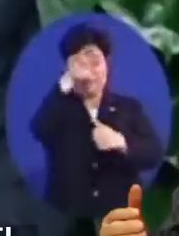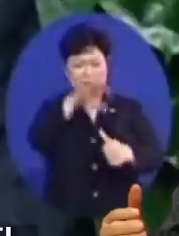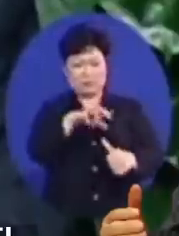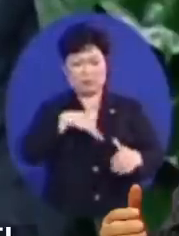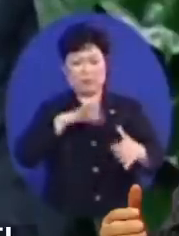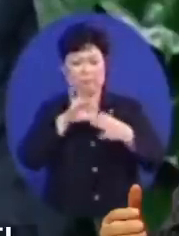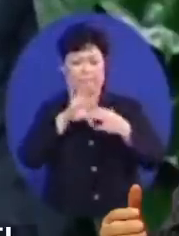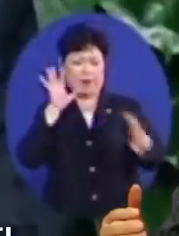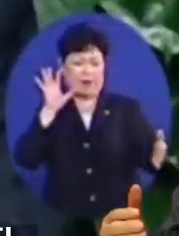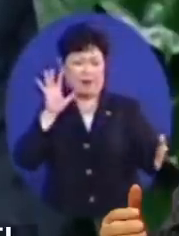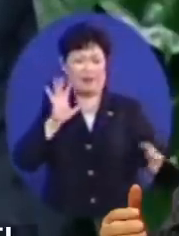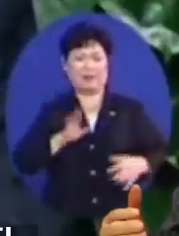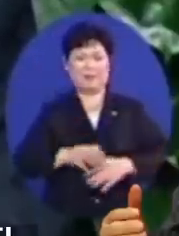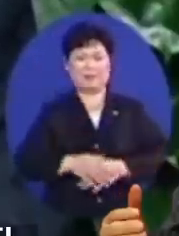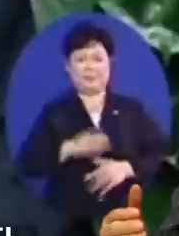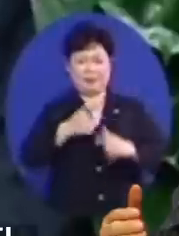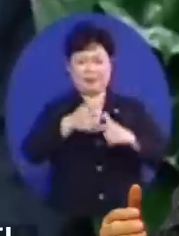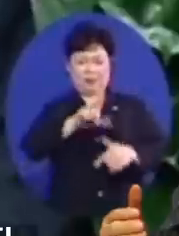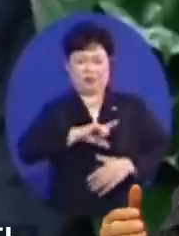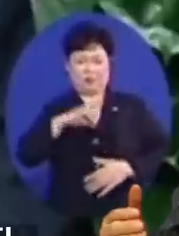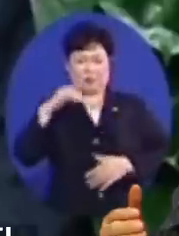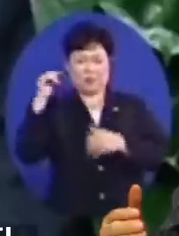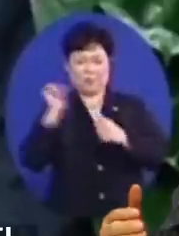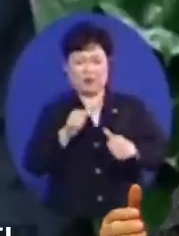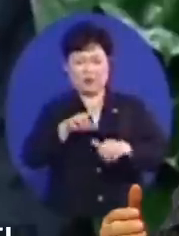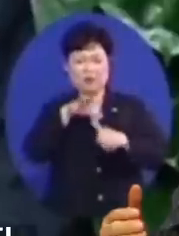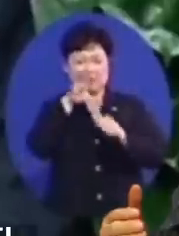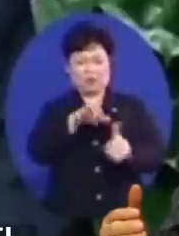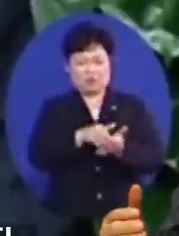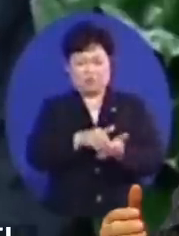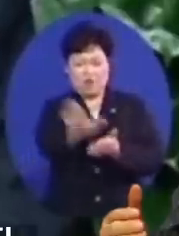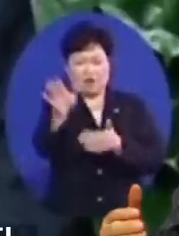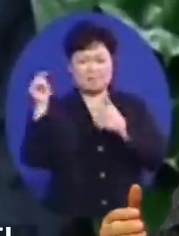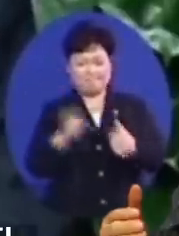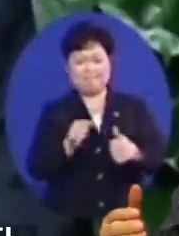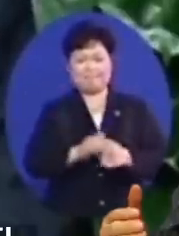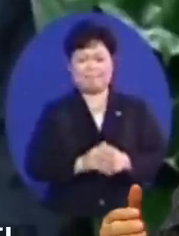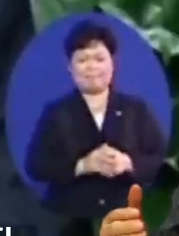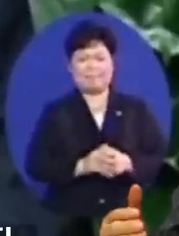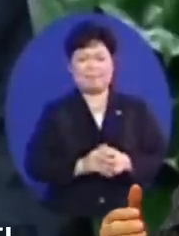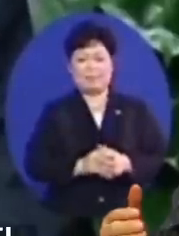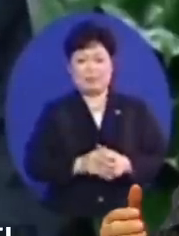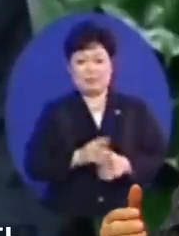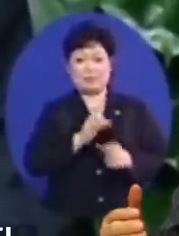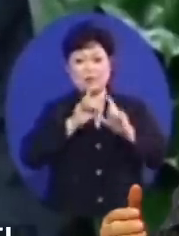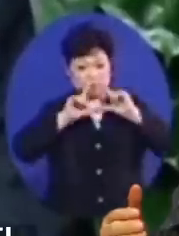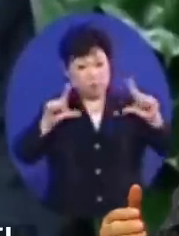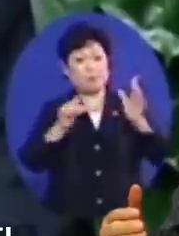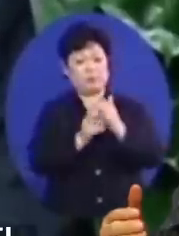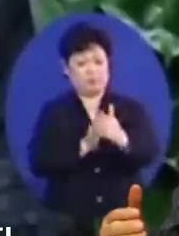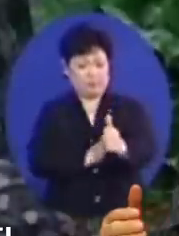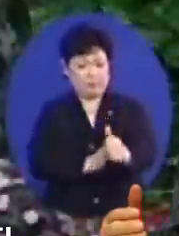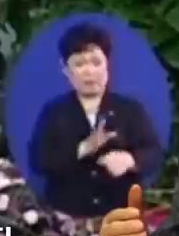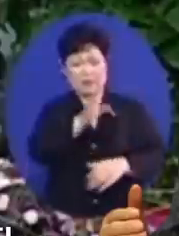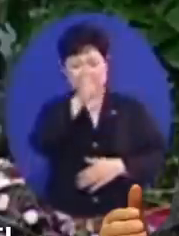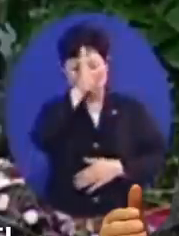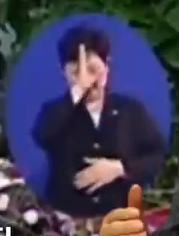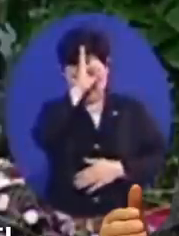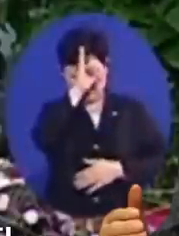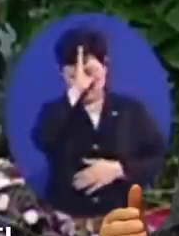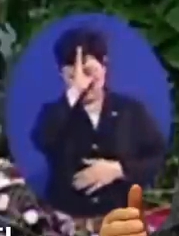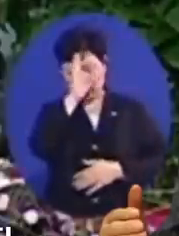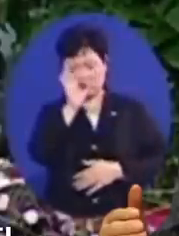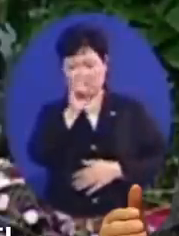상관이 없습니다. 예수 이름으로 면해내 저주야 물러갈지어다. 해결해야 되는 것입니다. 병의 아말렉이 쳐들어왔을